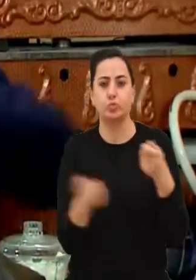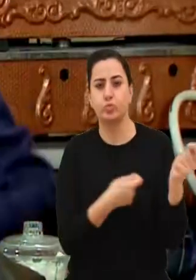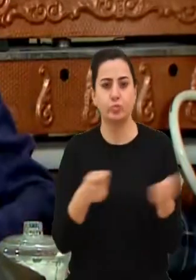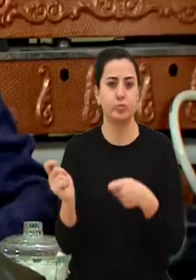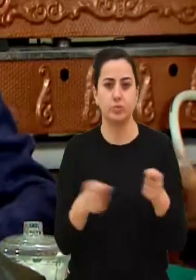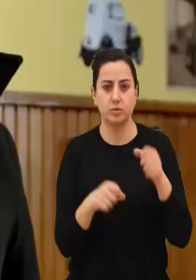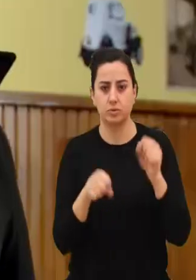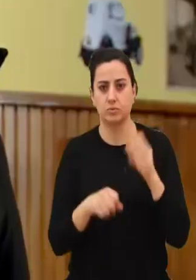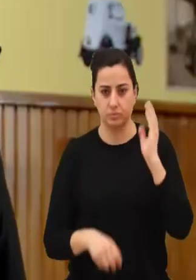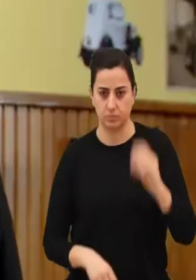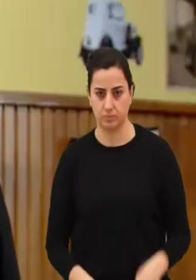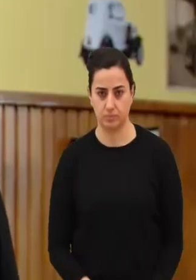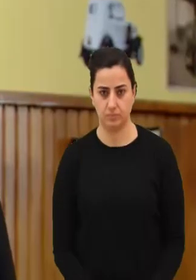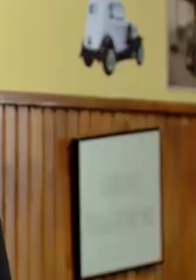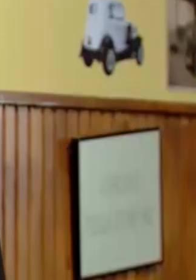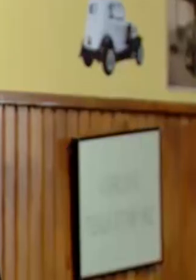Beli Efendi'ye kadar koşarım.